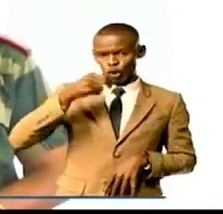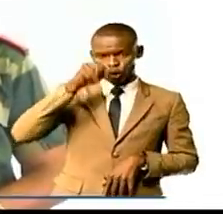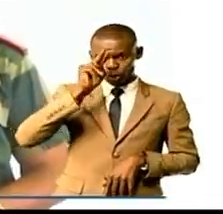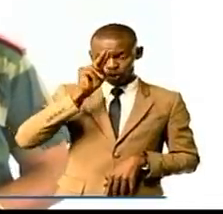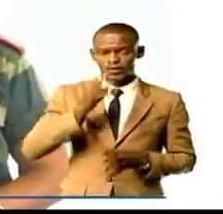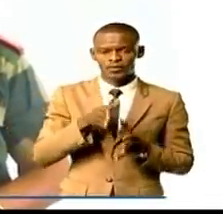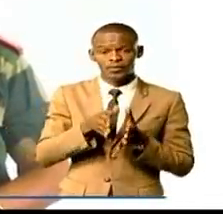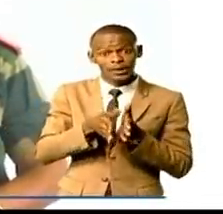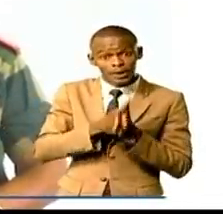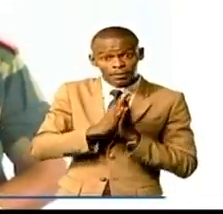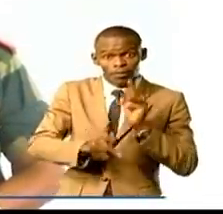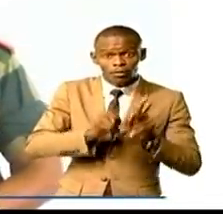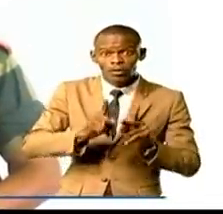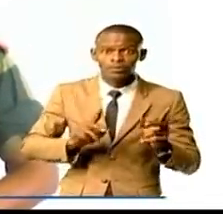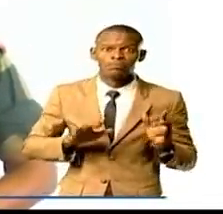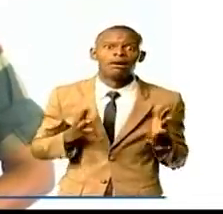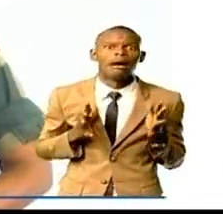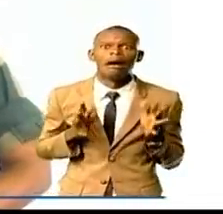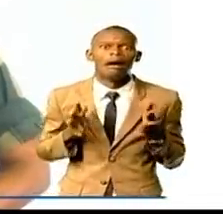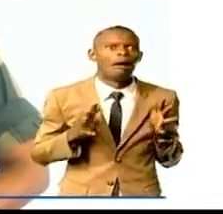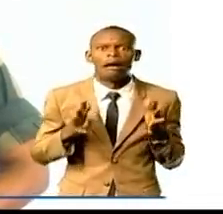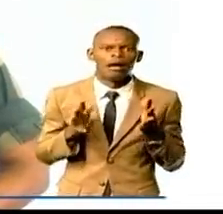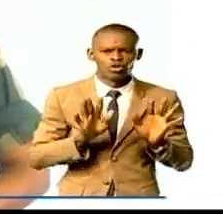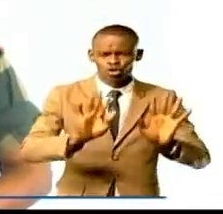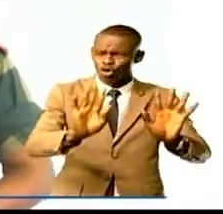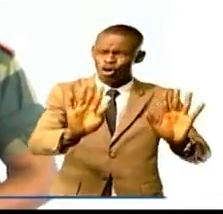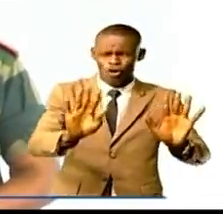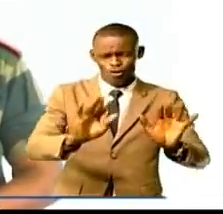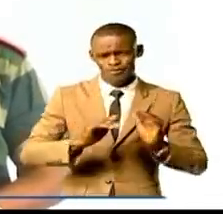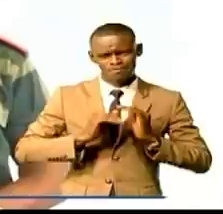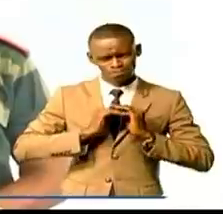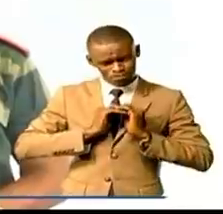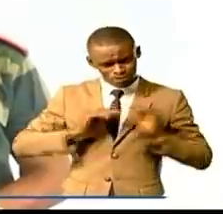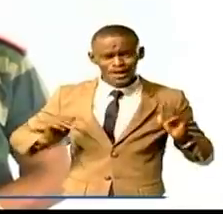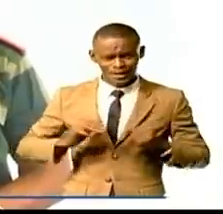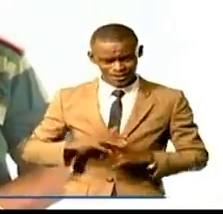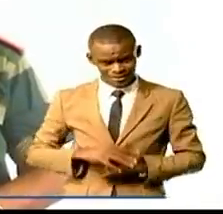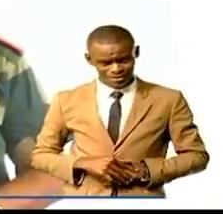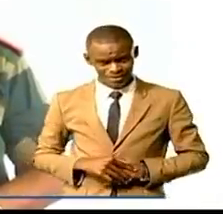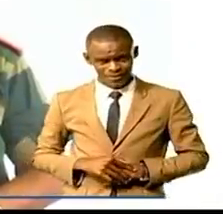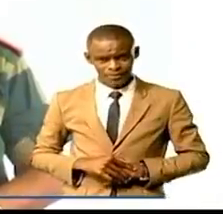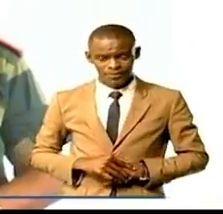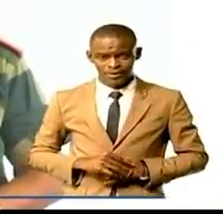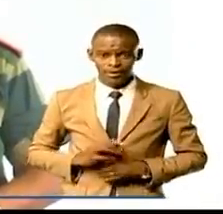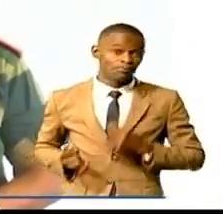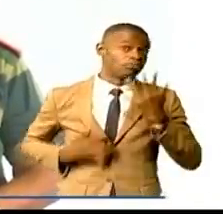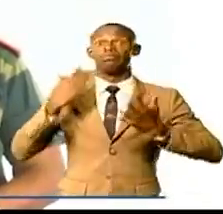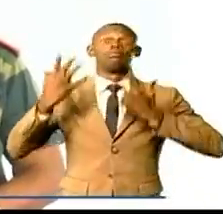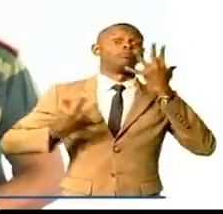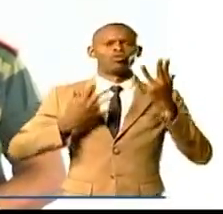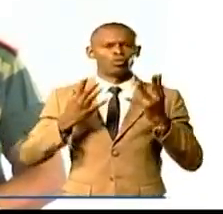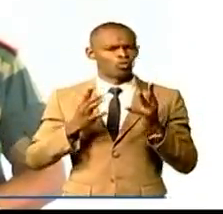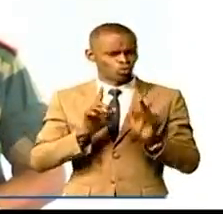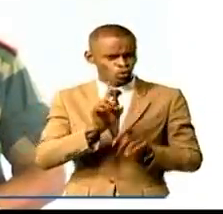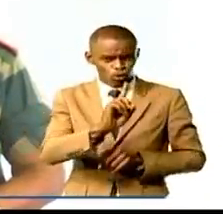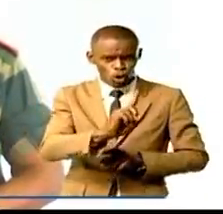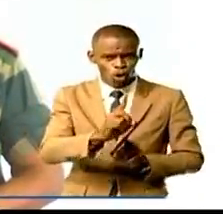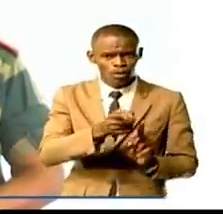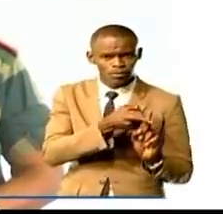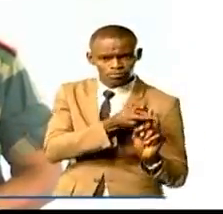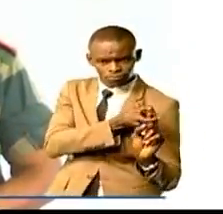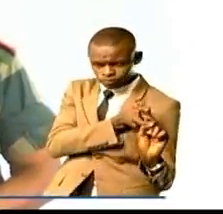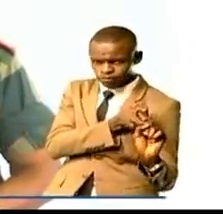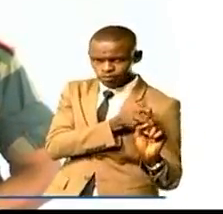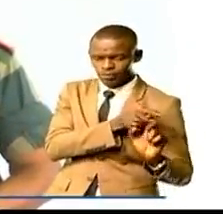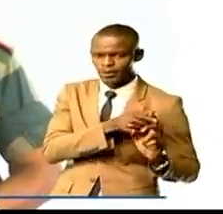vigilance, à ne pas céder à la panique, à faire totalement confiance aux forces armées de la République démocratique du